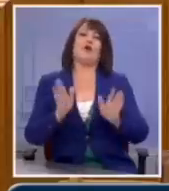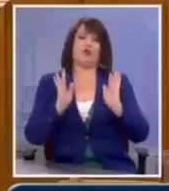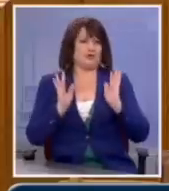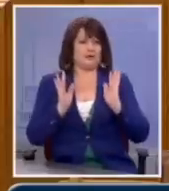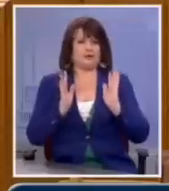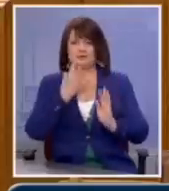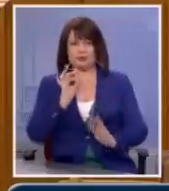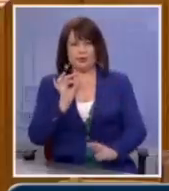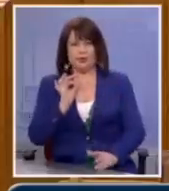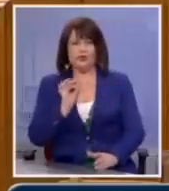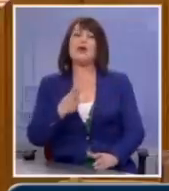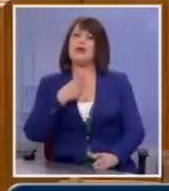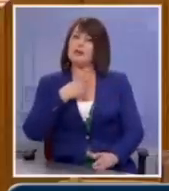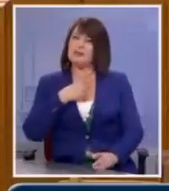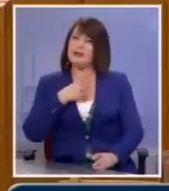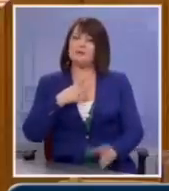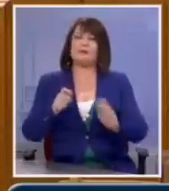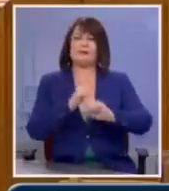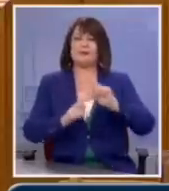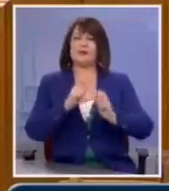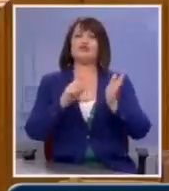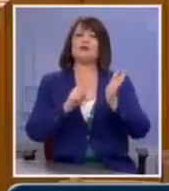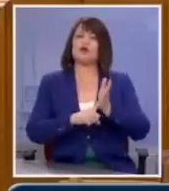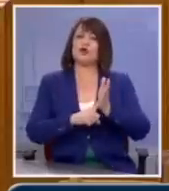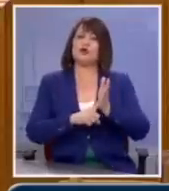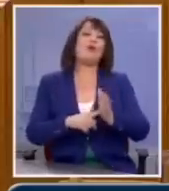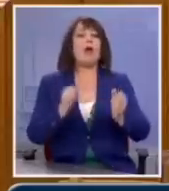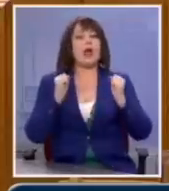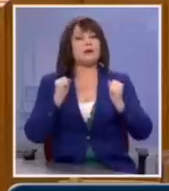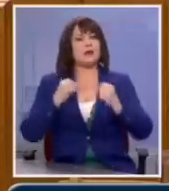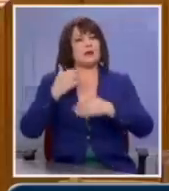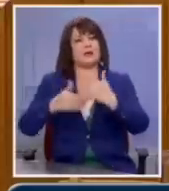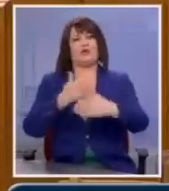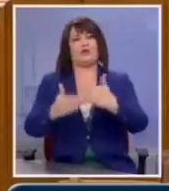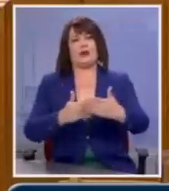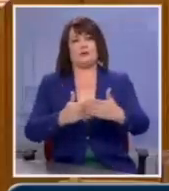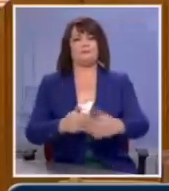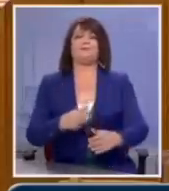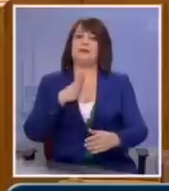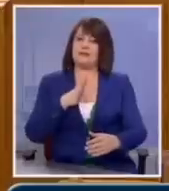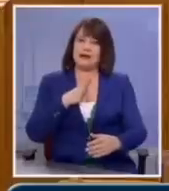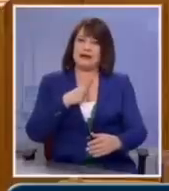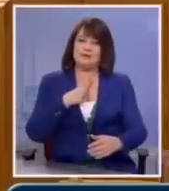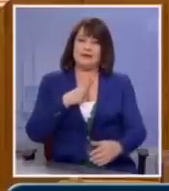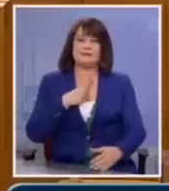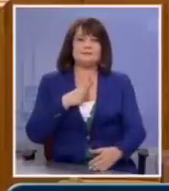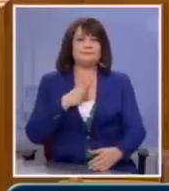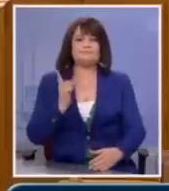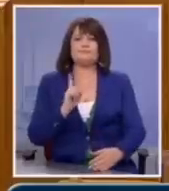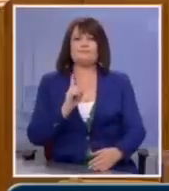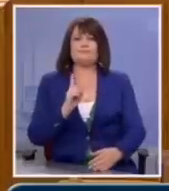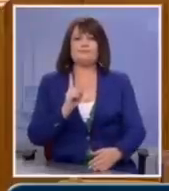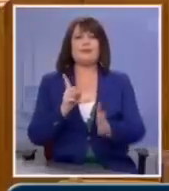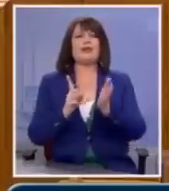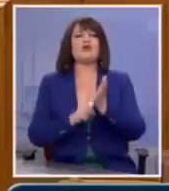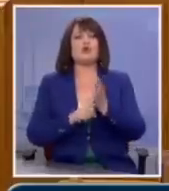εξουσία, αλλά γιατί θέλαμε να φτιάξουμε ένα νόμο που να αντέχει στον χρόνο. Θέλαμε να μην μπει το